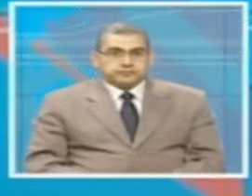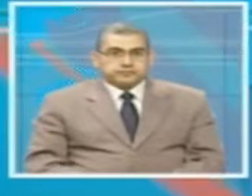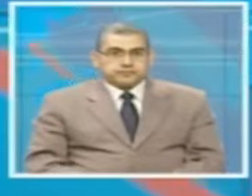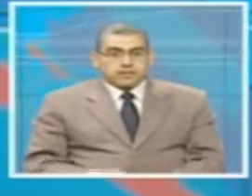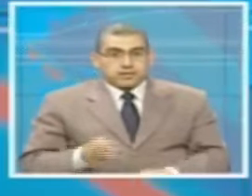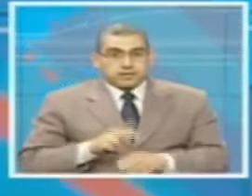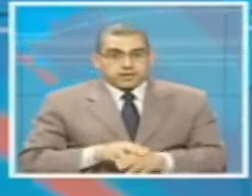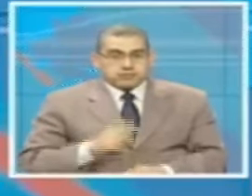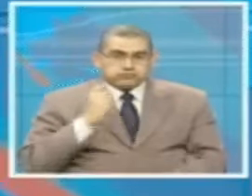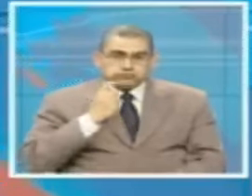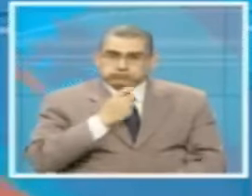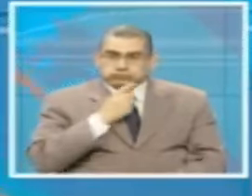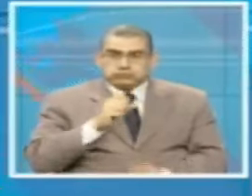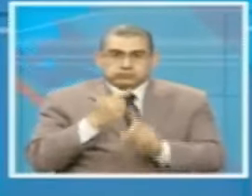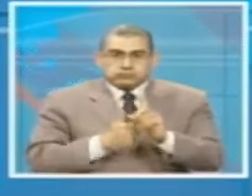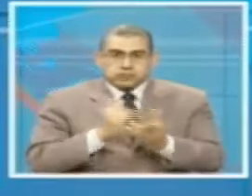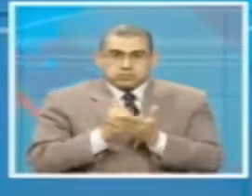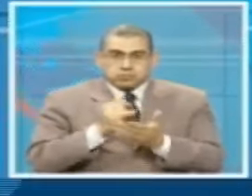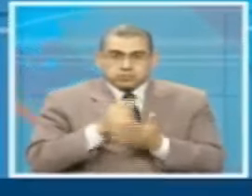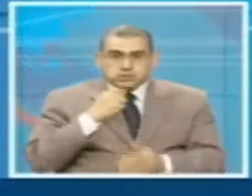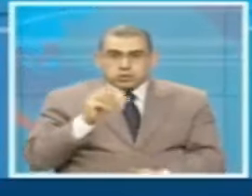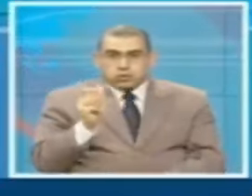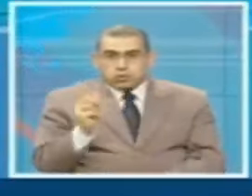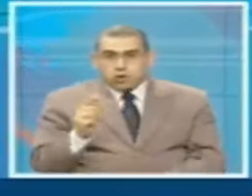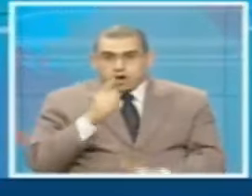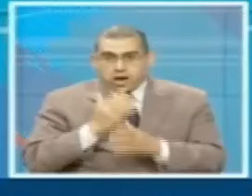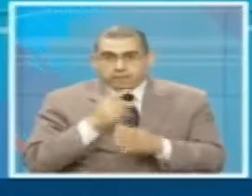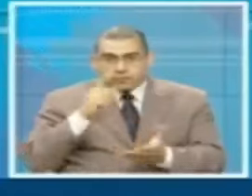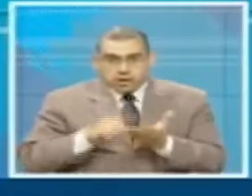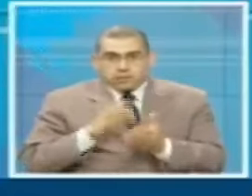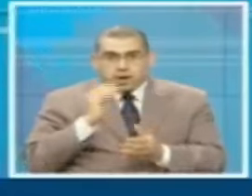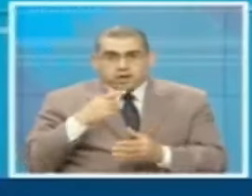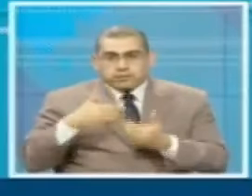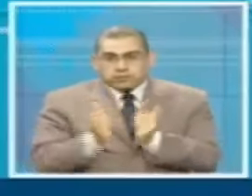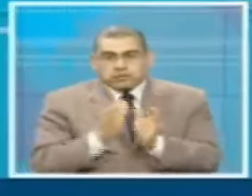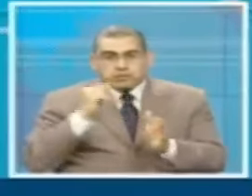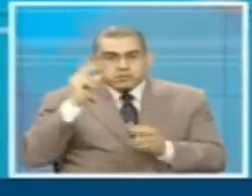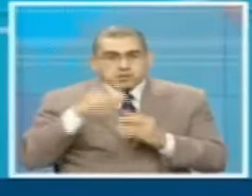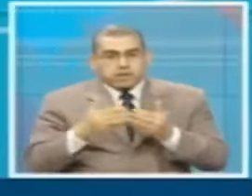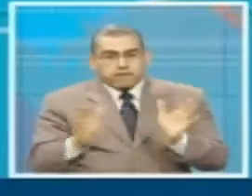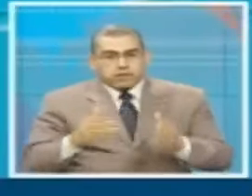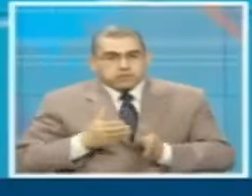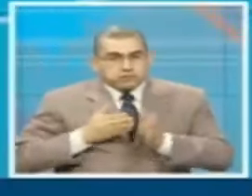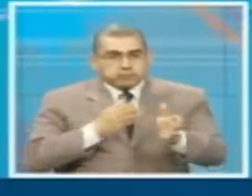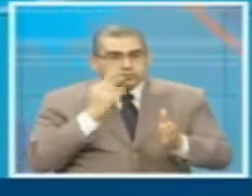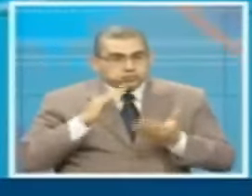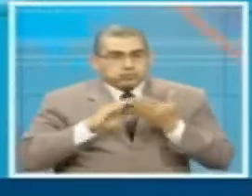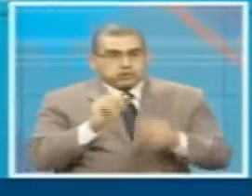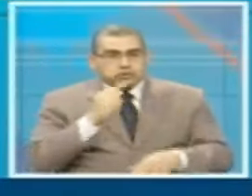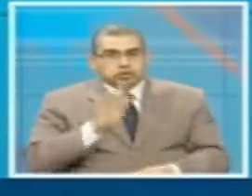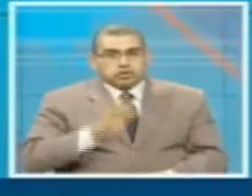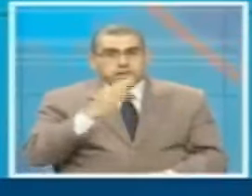هذا وقد شدد المفوض العام للأونروا فيليب لازاريني على ضرورة رفع القيود العراقيل الإسرائيلية لإيصال المساعدات الإغاثية إلى شمال